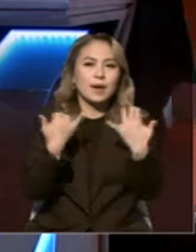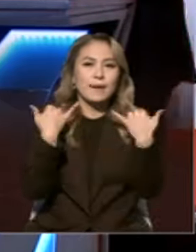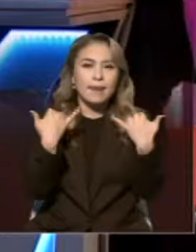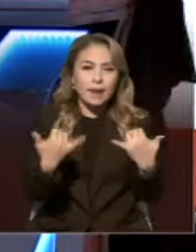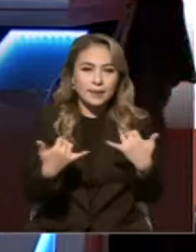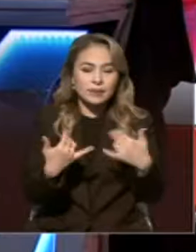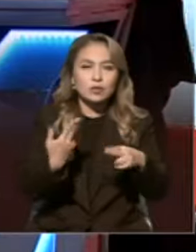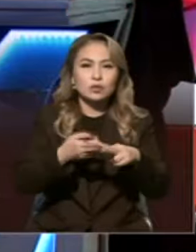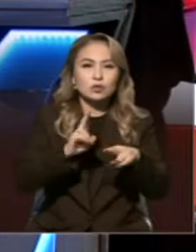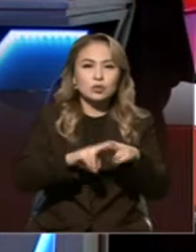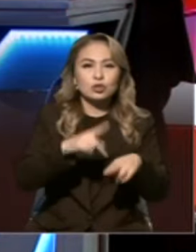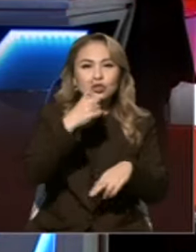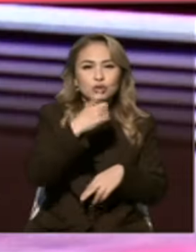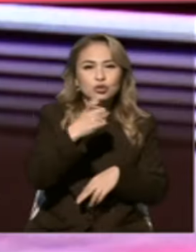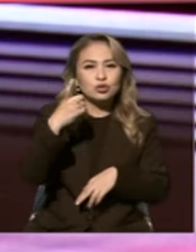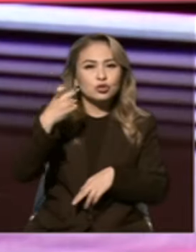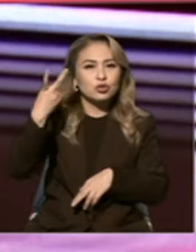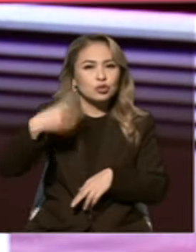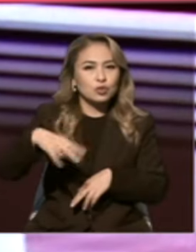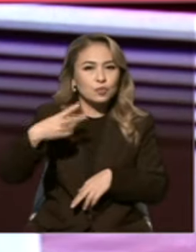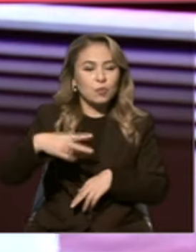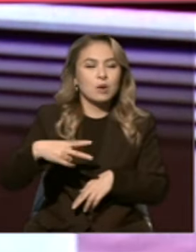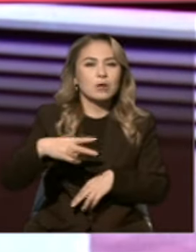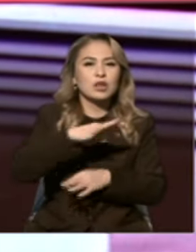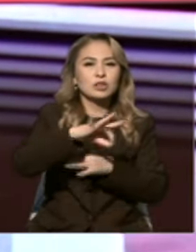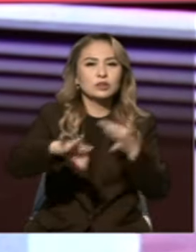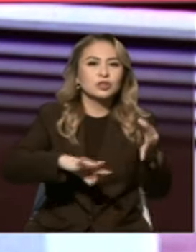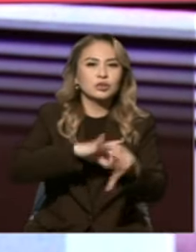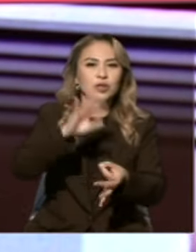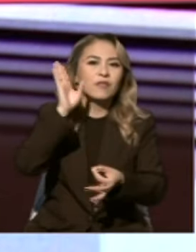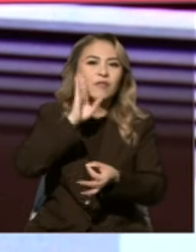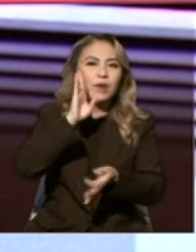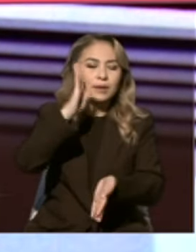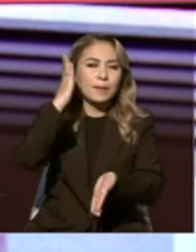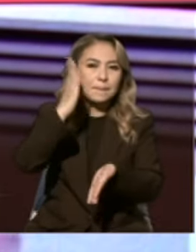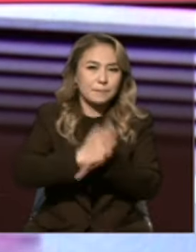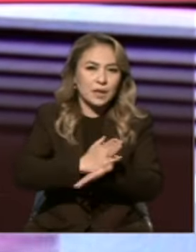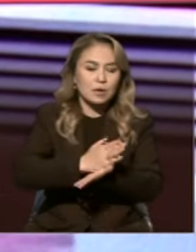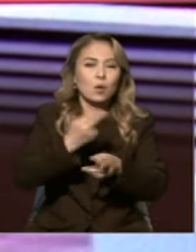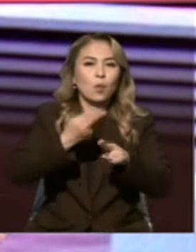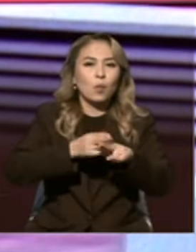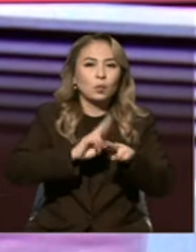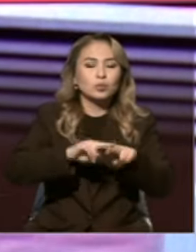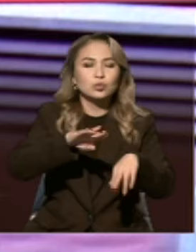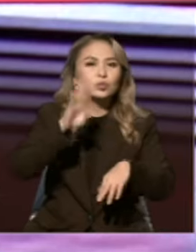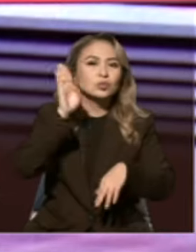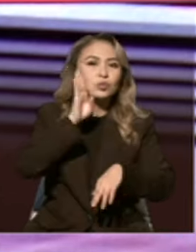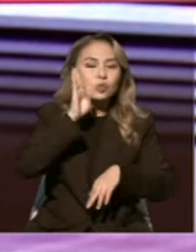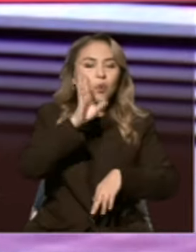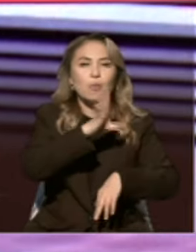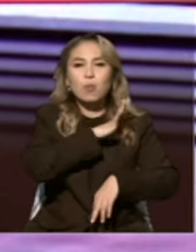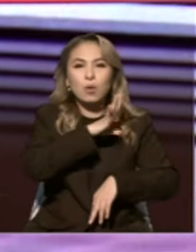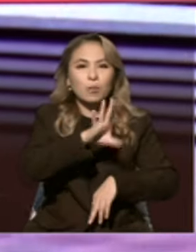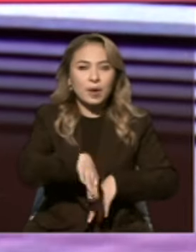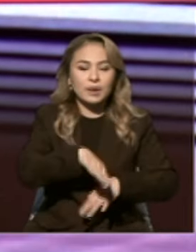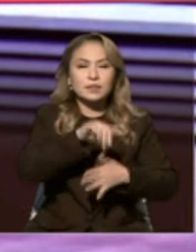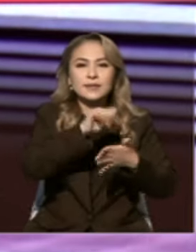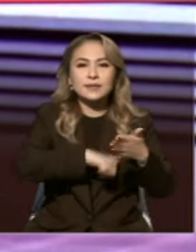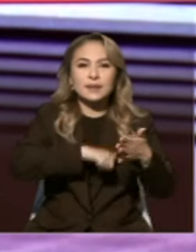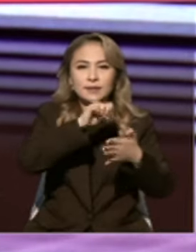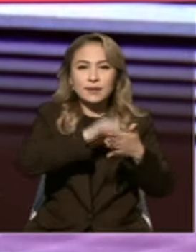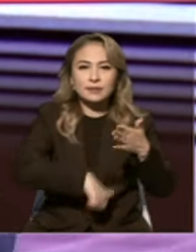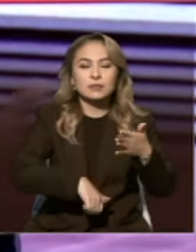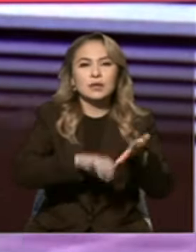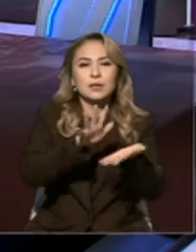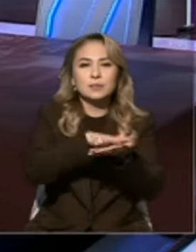енді соның 100-120 есе артық су келе жатыр мысалға. Енді бұның сол судың болмаған салдарынан қазір